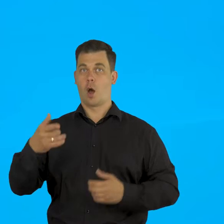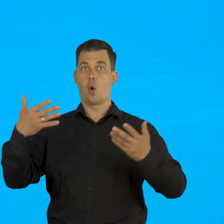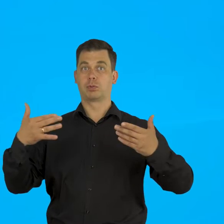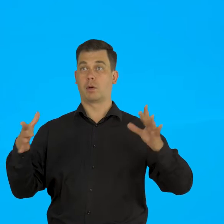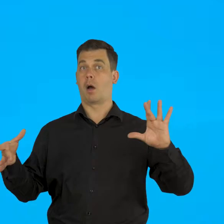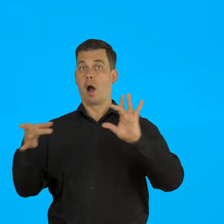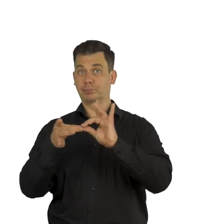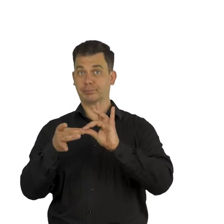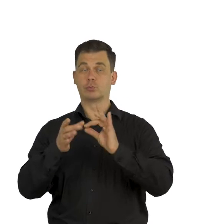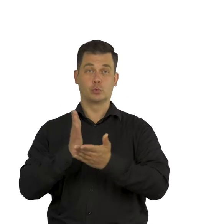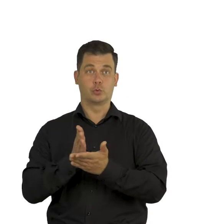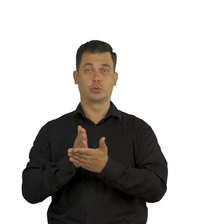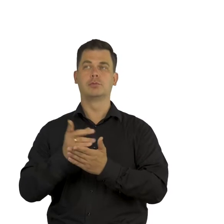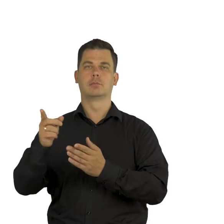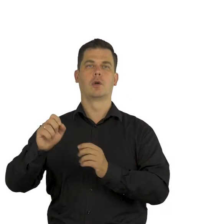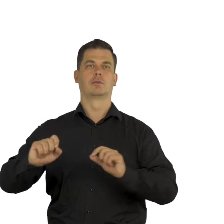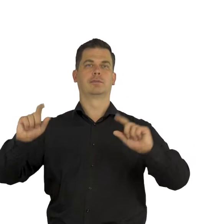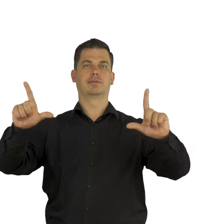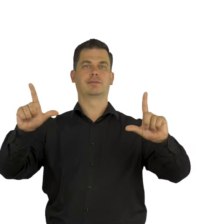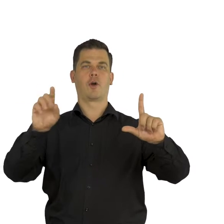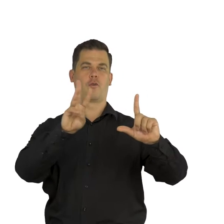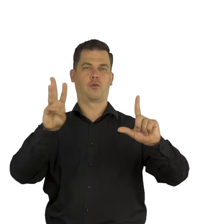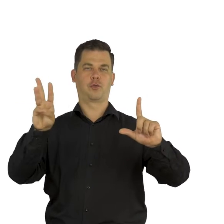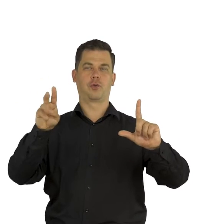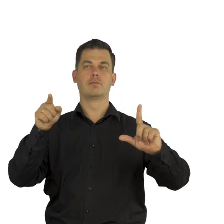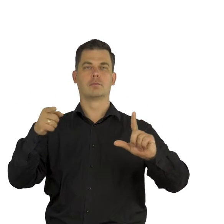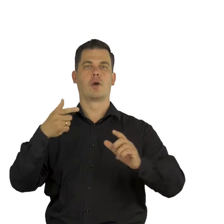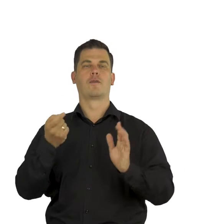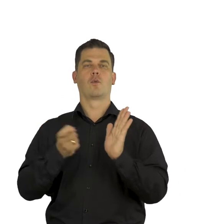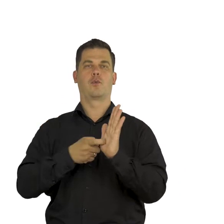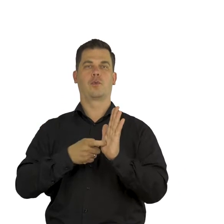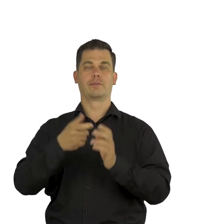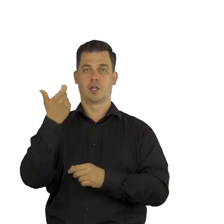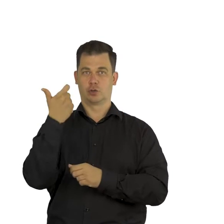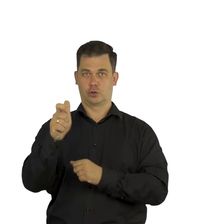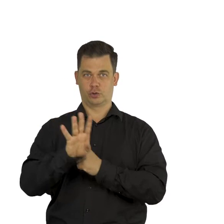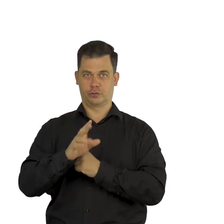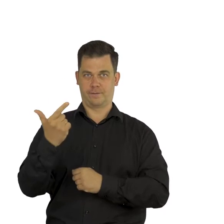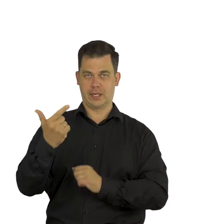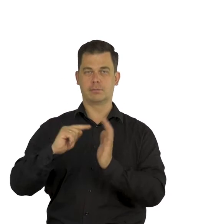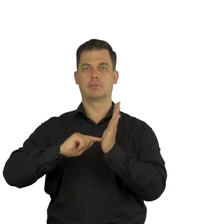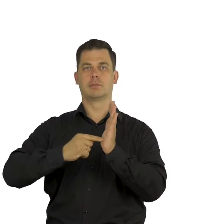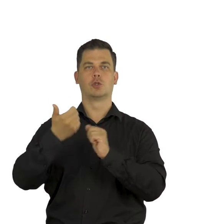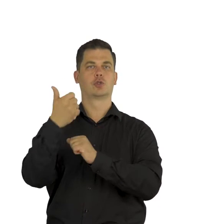Kiedy komputer połączy się z routerem, otwórz w przeglądarce stronę konfiguracyjną, czyli